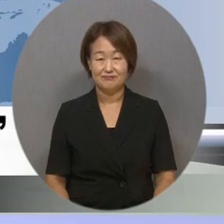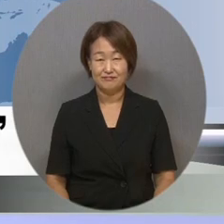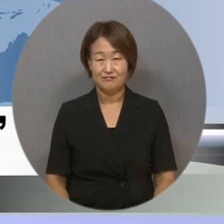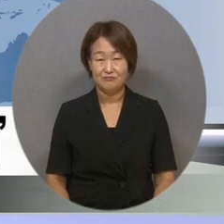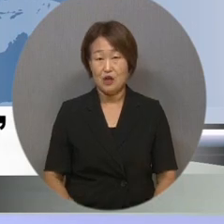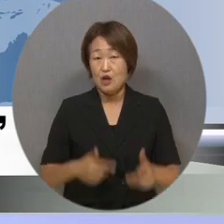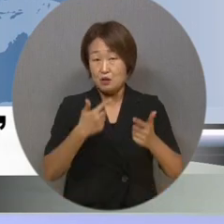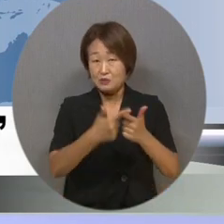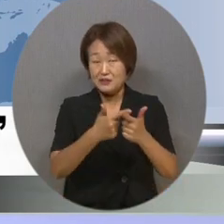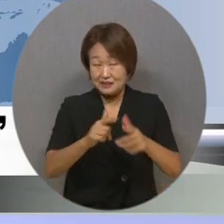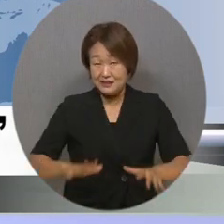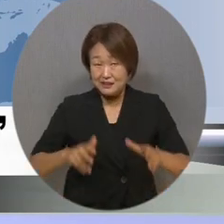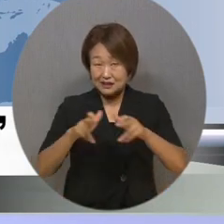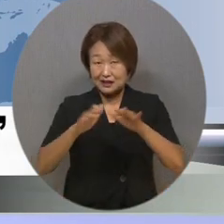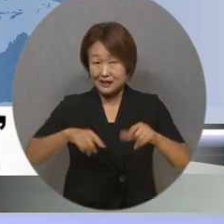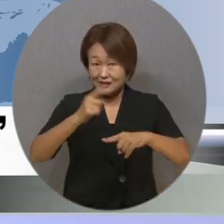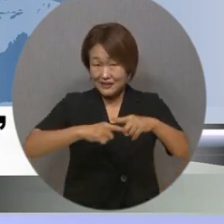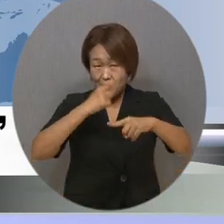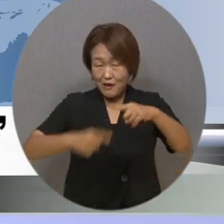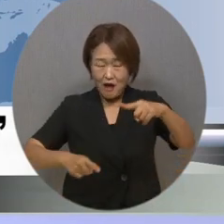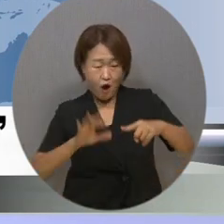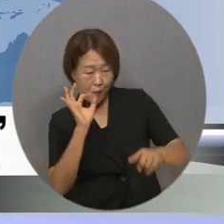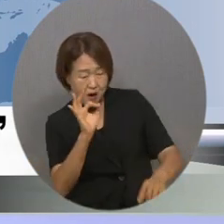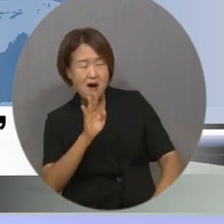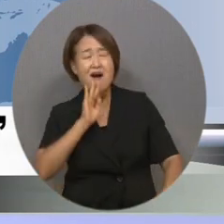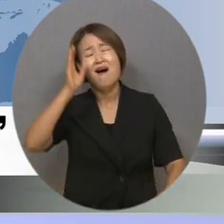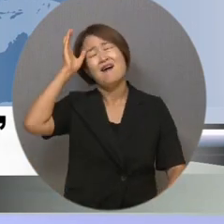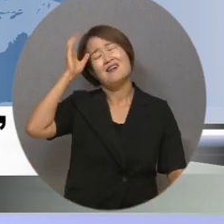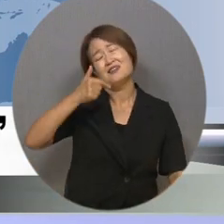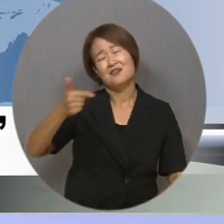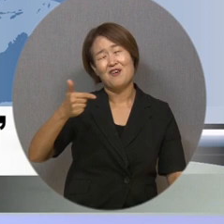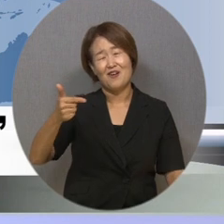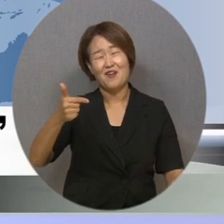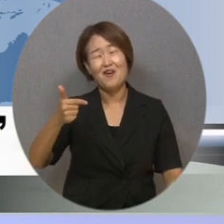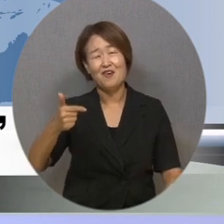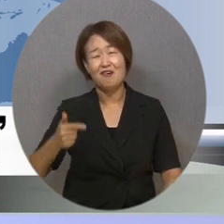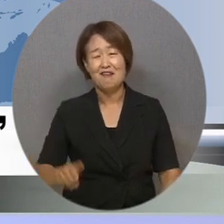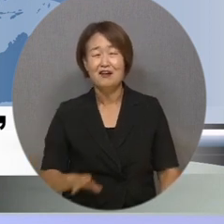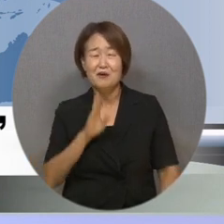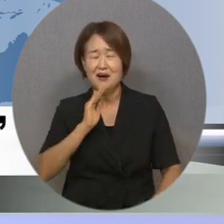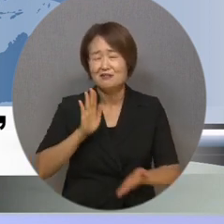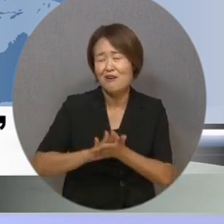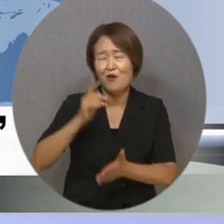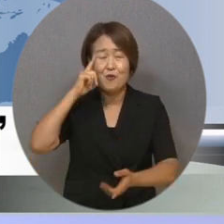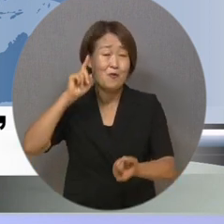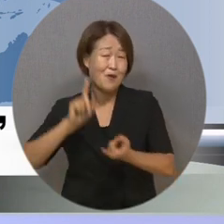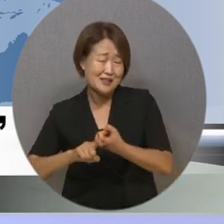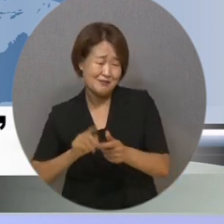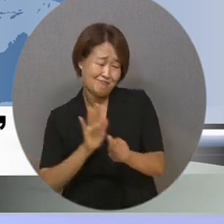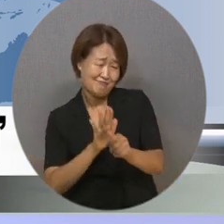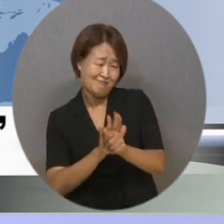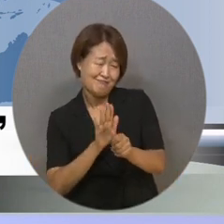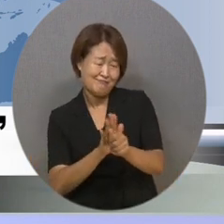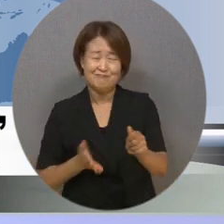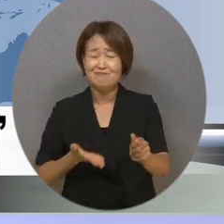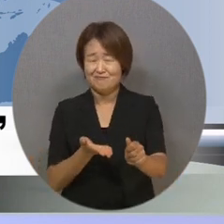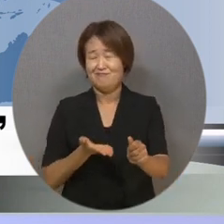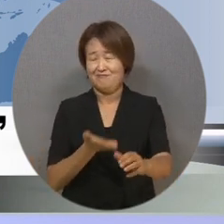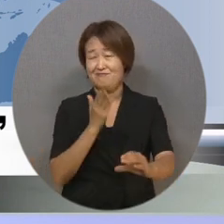이번 부산 세계 장애인 대회에 대한 기대감이 높은 가운데 각계각층에서도 뜨거운 관심과 지지를 보내고